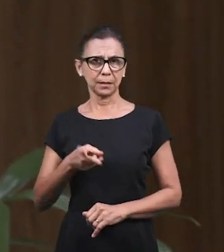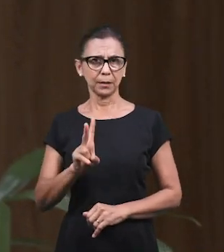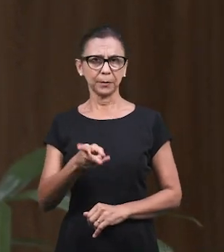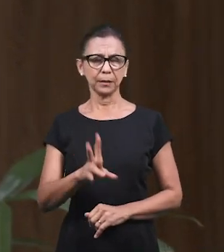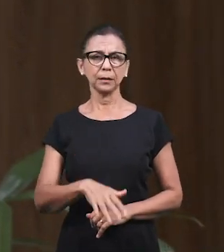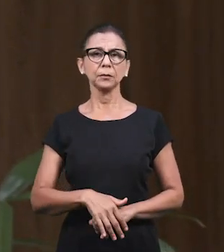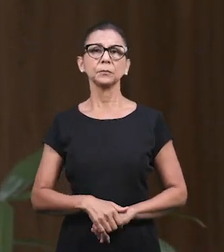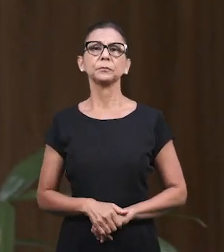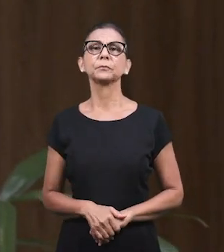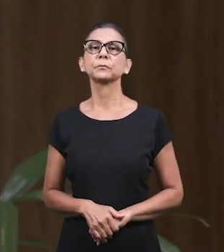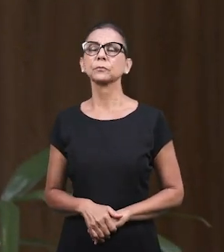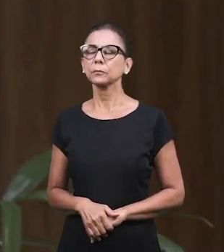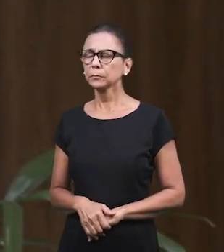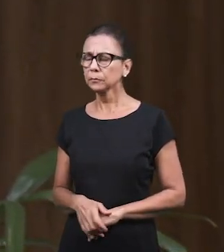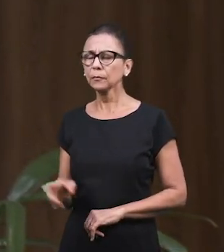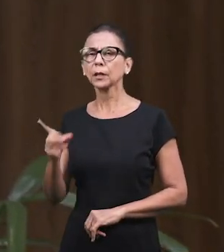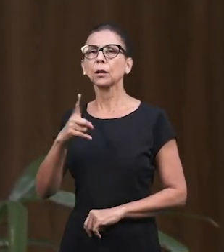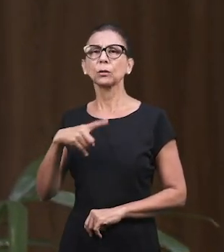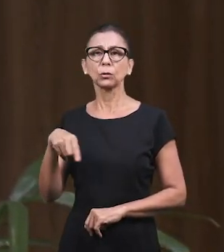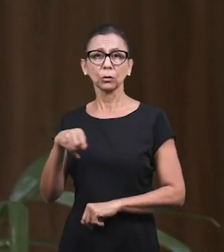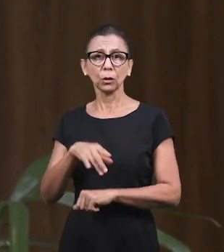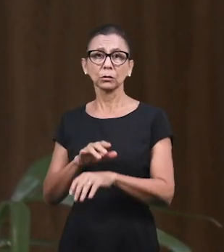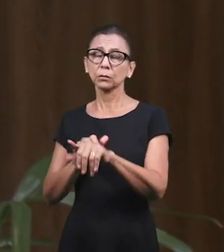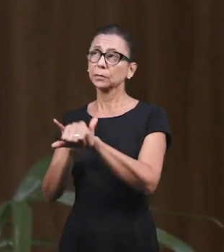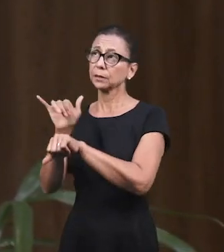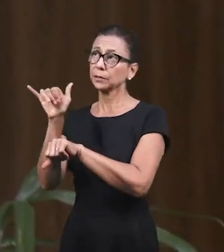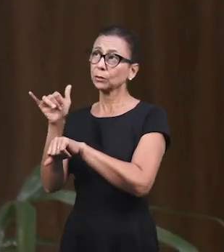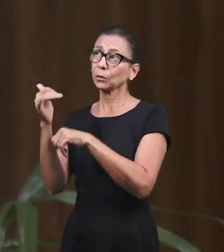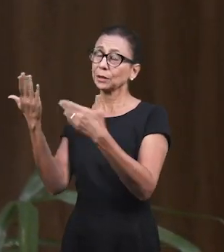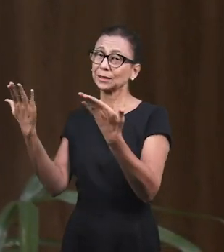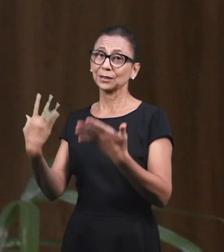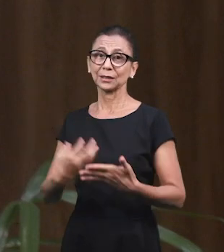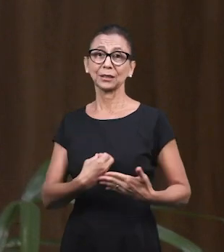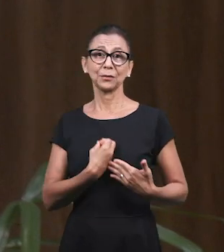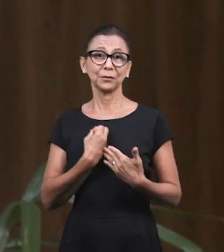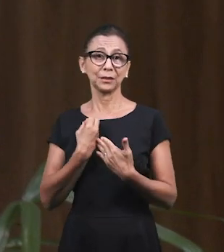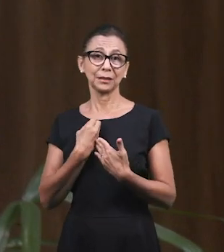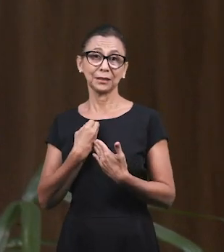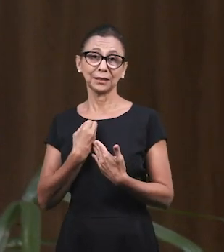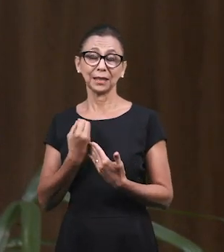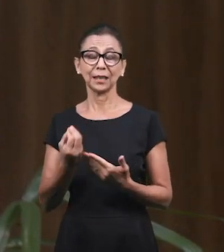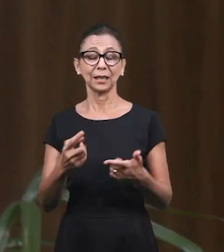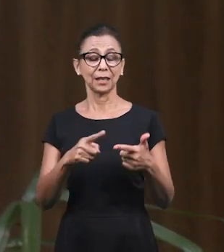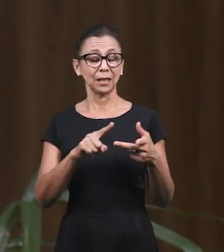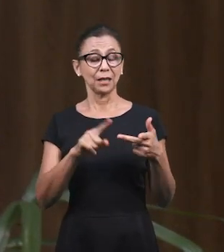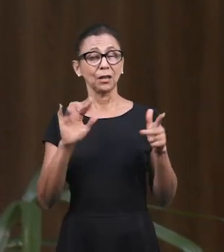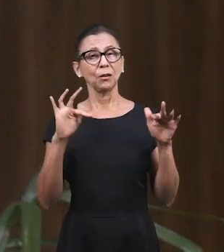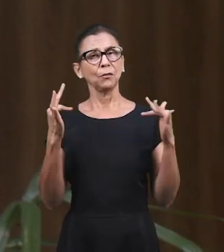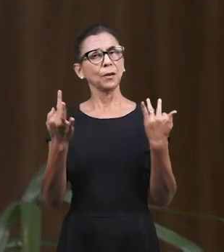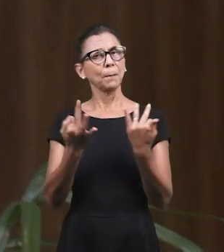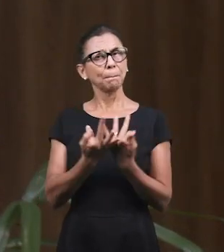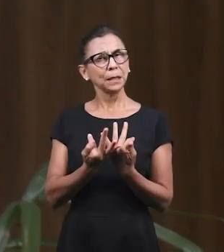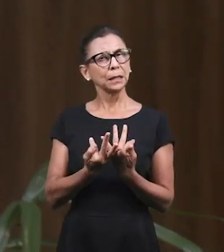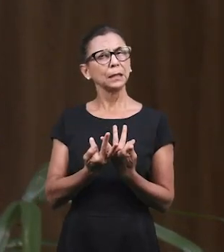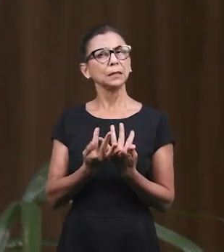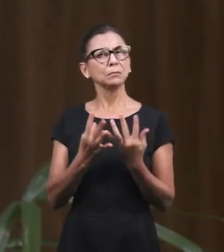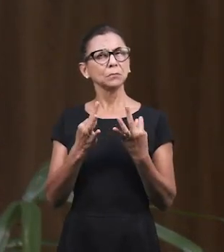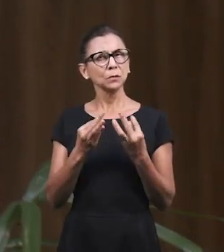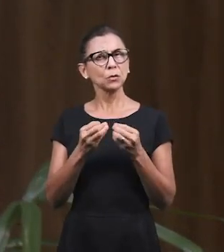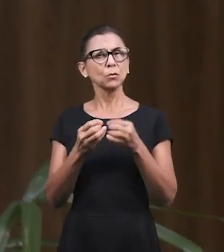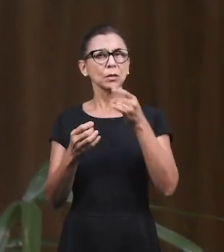est définitif. Il est bien vrai que nous devons tout à lui, tout à Dieu, notre